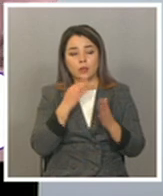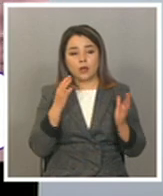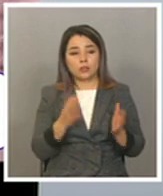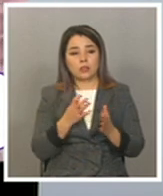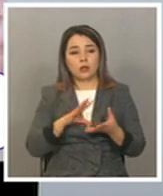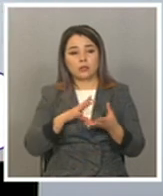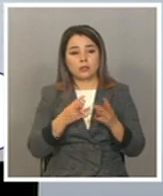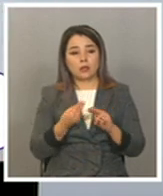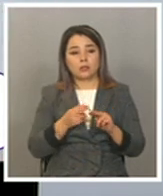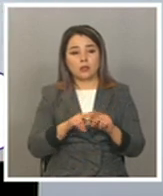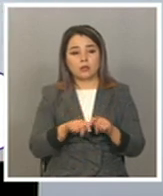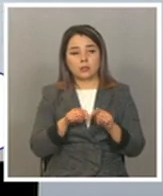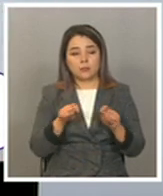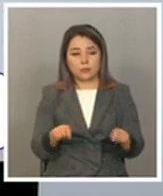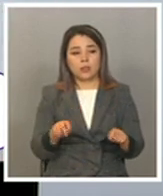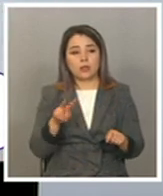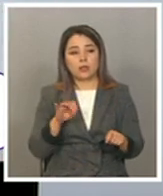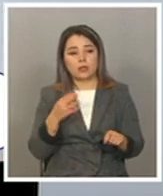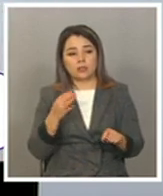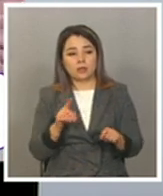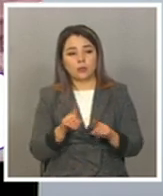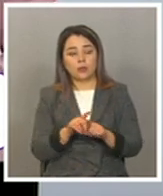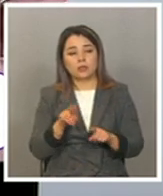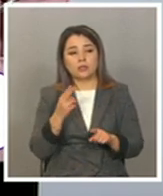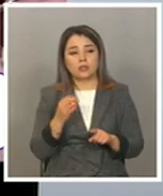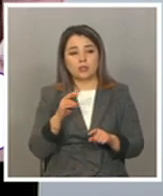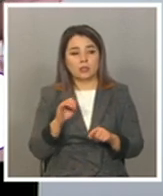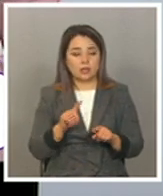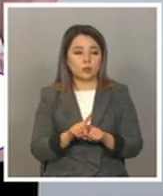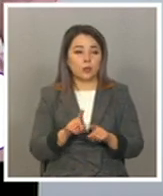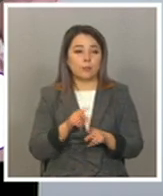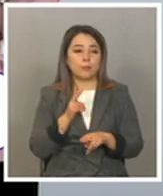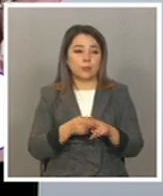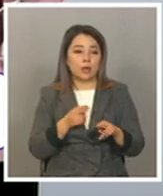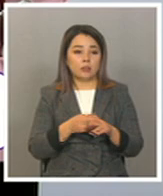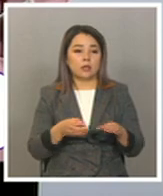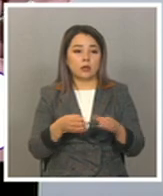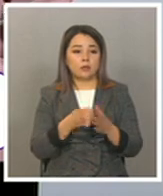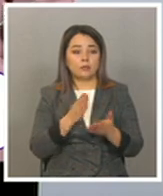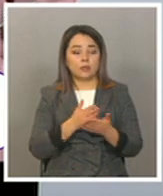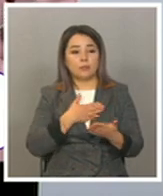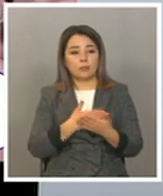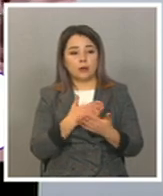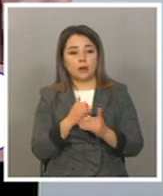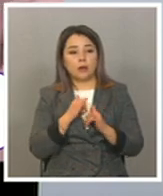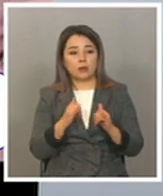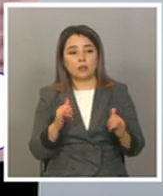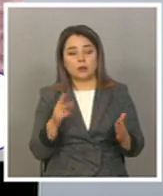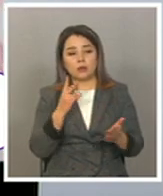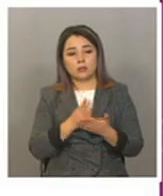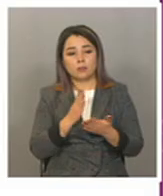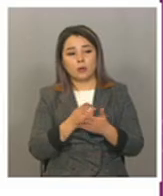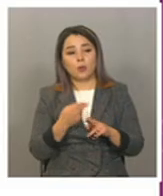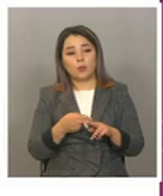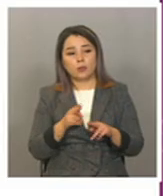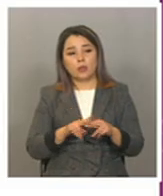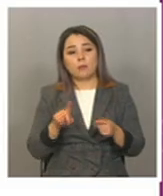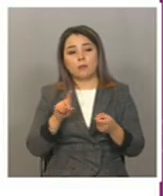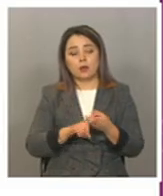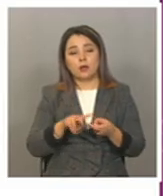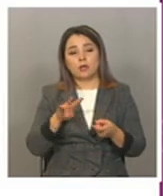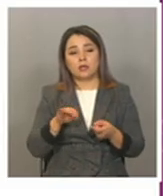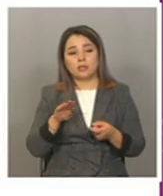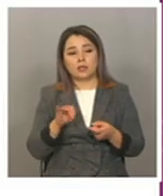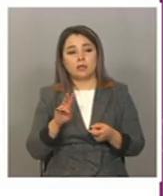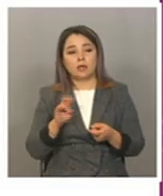келетін болсақ, литийден тезиге қарай металдардың, яғни сілтілік металдардың белсенділігі артады. Осыған байланысты литий,